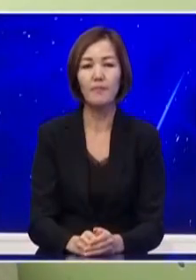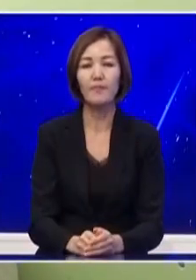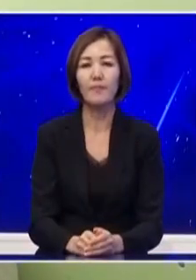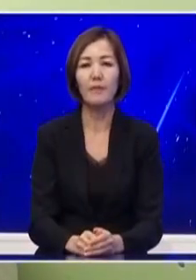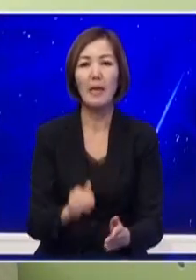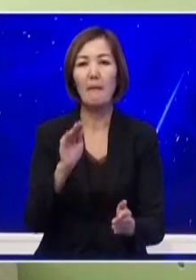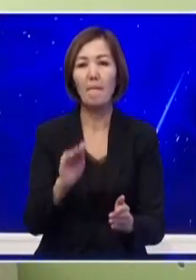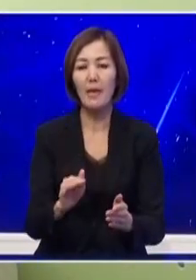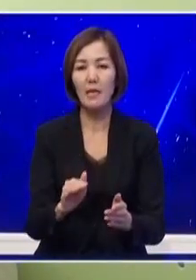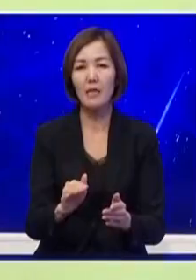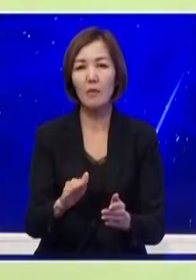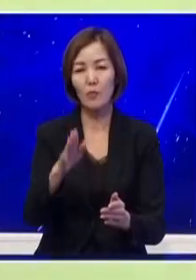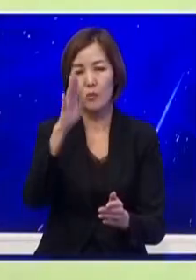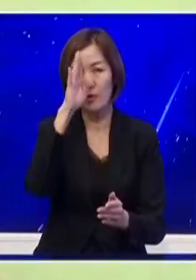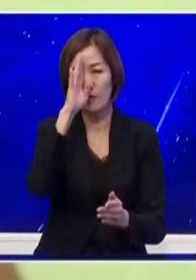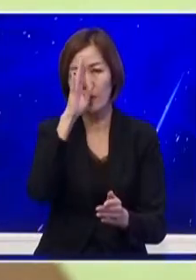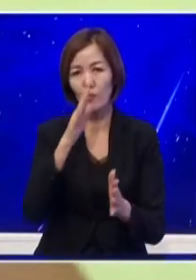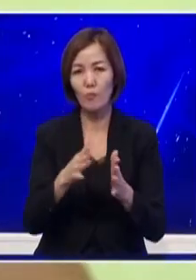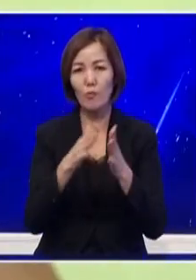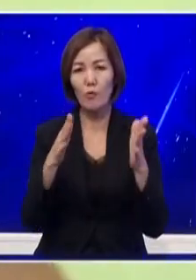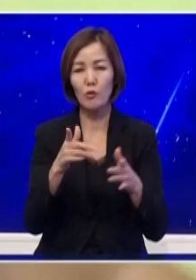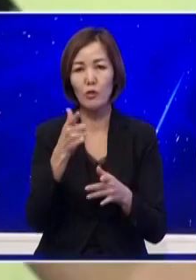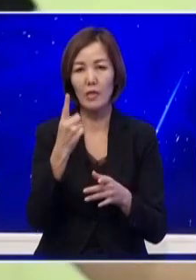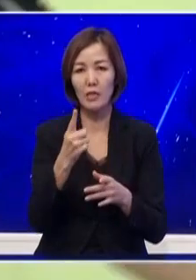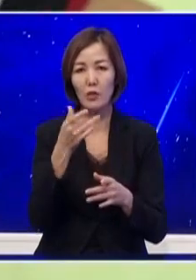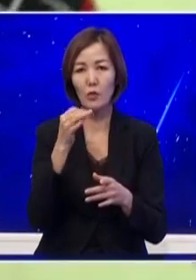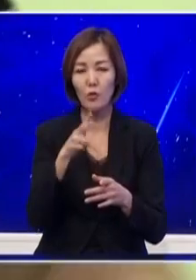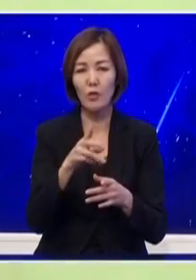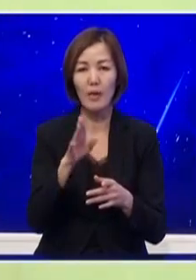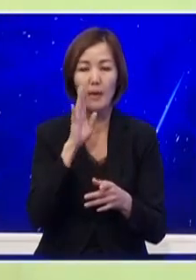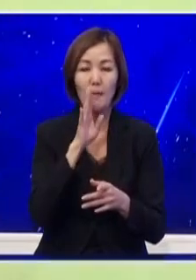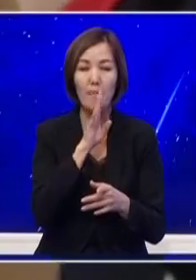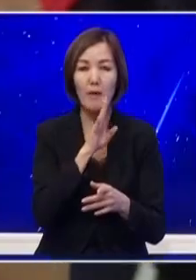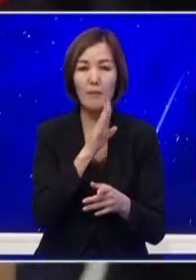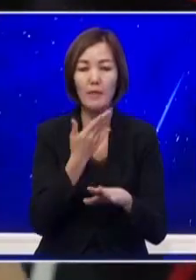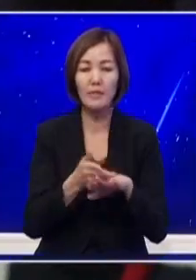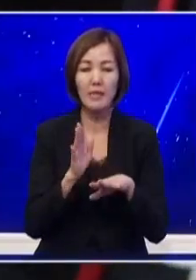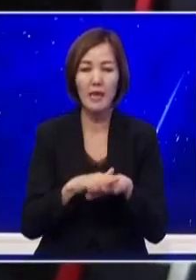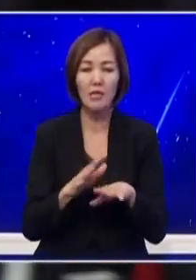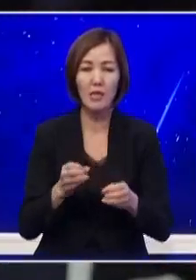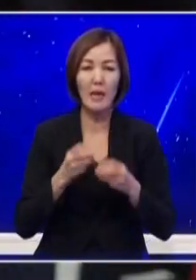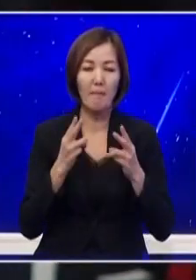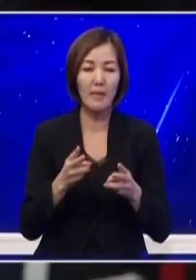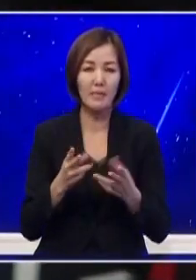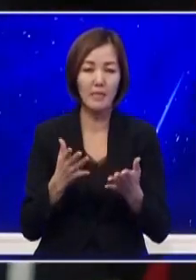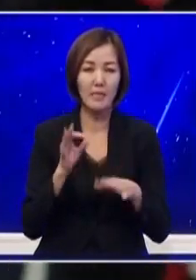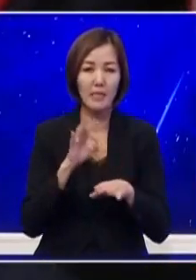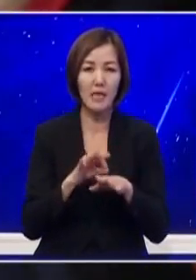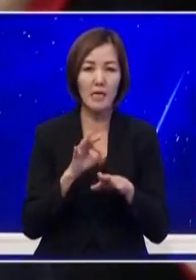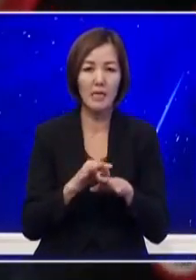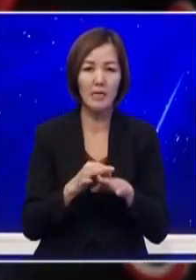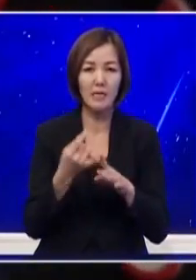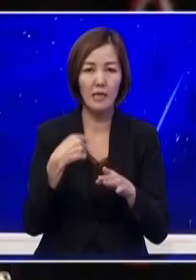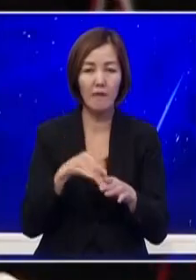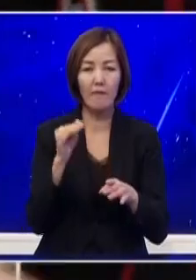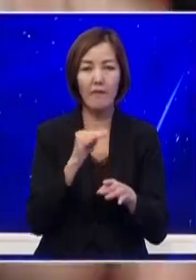Самому маленькому пациенту чуть больше года. Со слов его мамы Асель Асхаркуза, страшный диагноз – пищевое отверстие – обнаружили в феврале